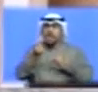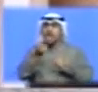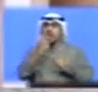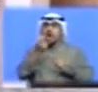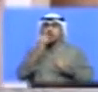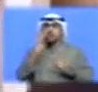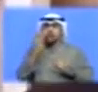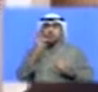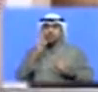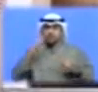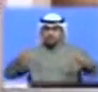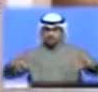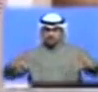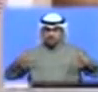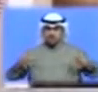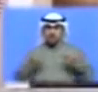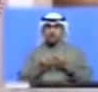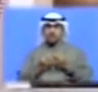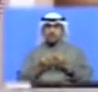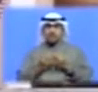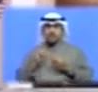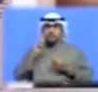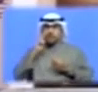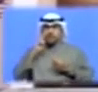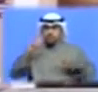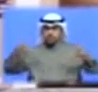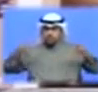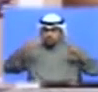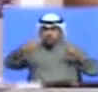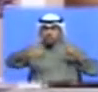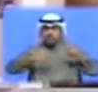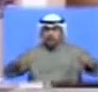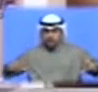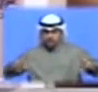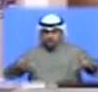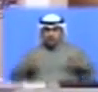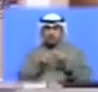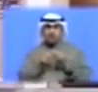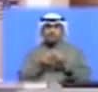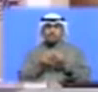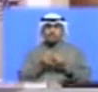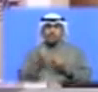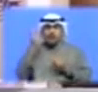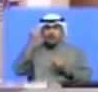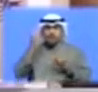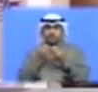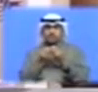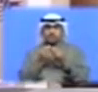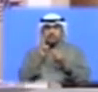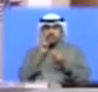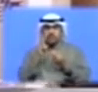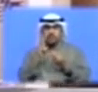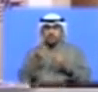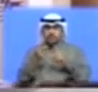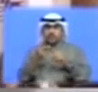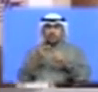التشخيص بالأشعة المقطعية بالسونار، كيفية التشخيص المبكر للأمراض الغدد، والورشة العلمية الثانية هي